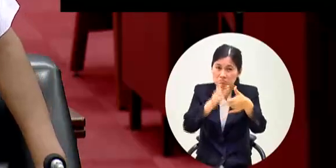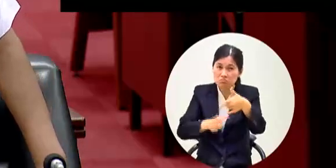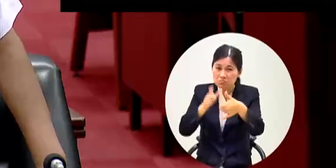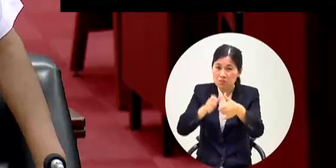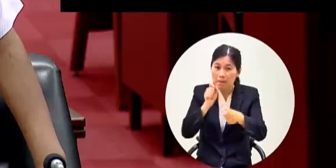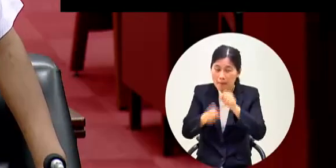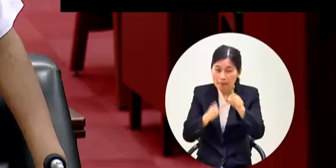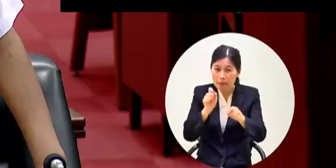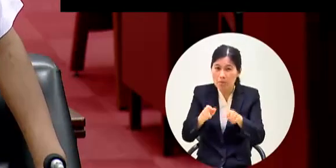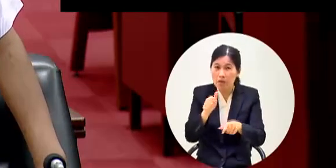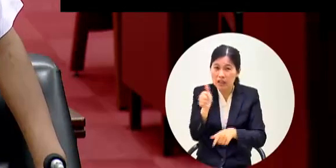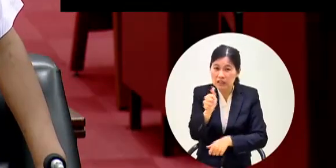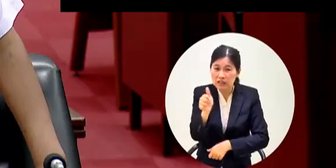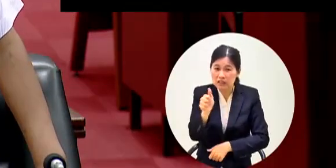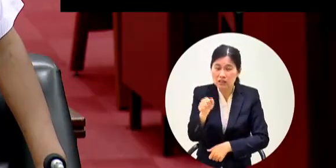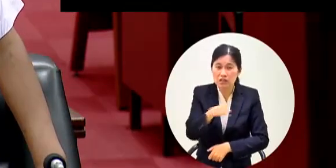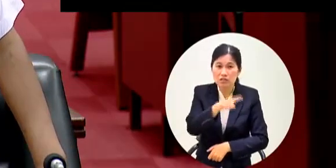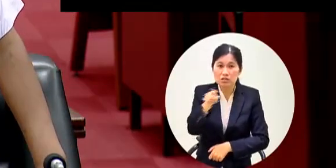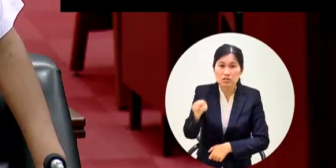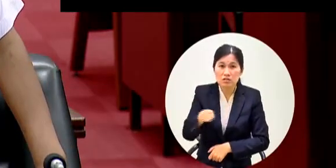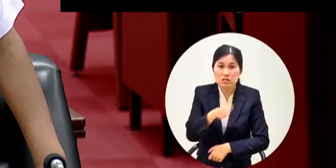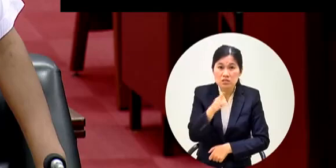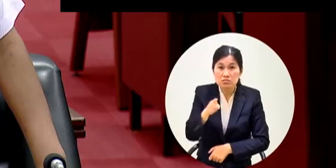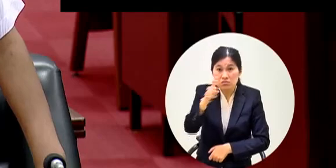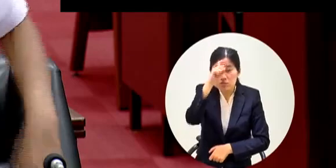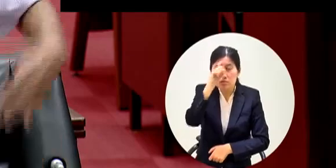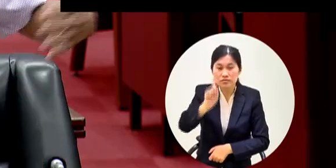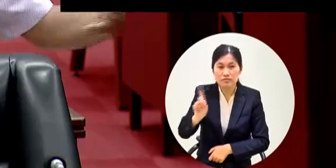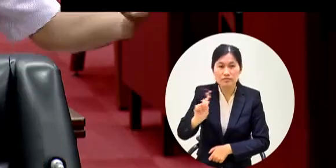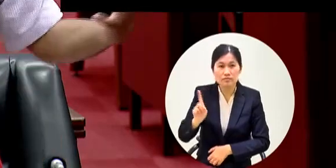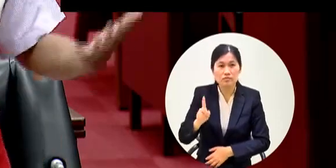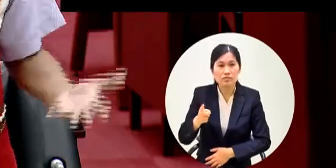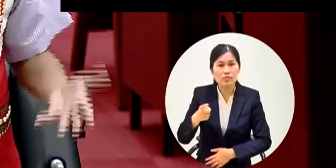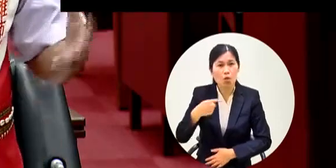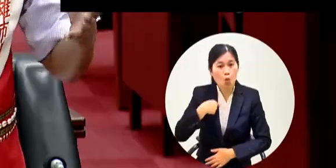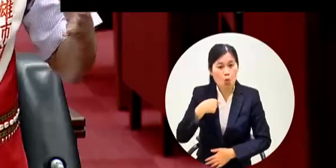膜。到底你没有调查